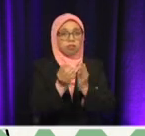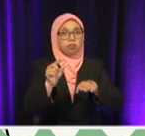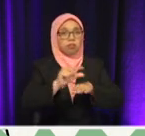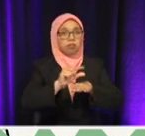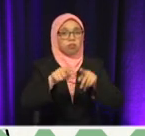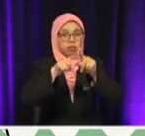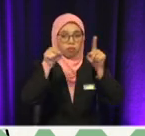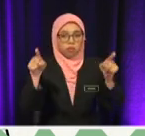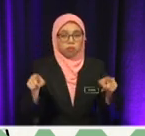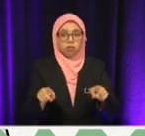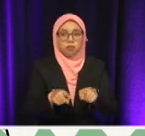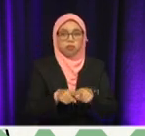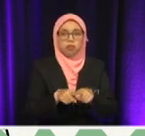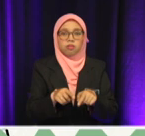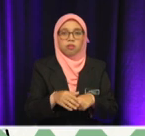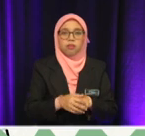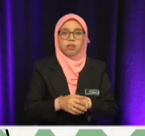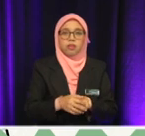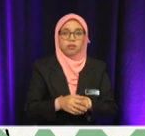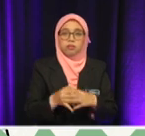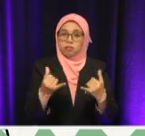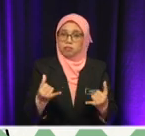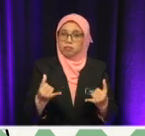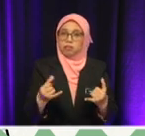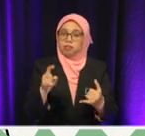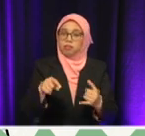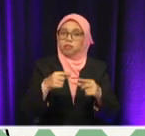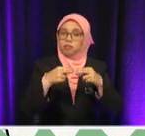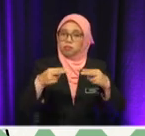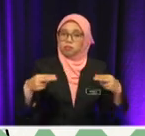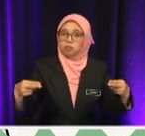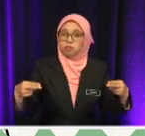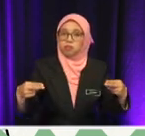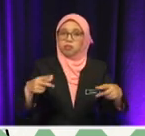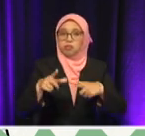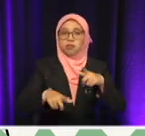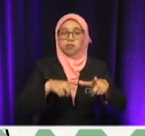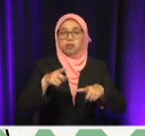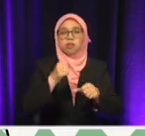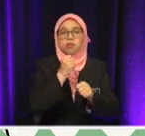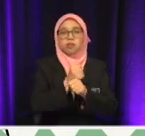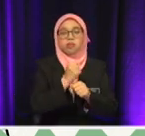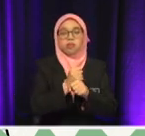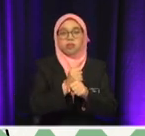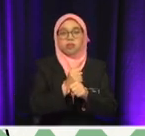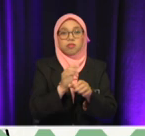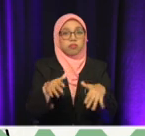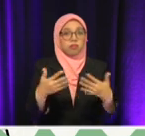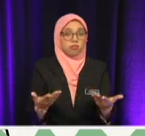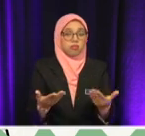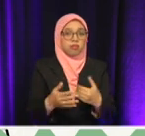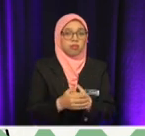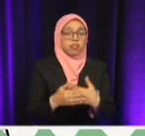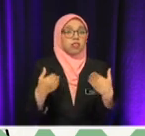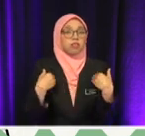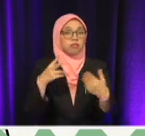pilih aktiviti, bermaksud kita perlu huraikan langkah kerja. Baik, bila bercakap tentang huraikan langkah kerja, bermaksud ada